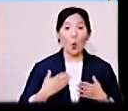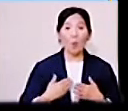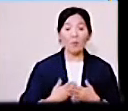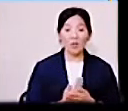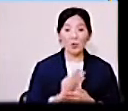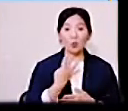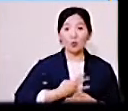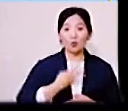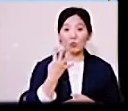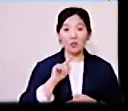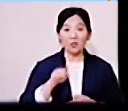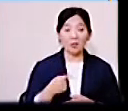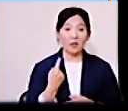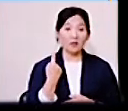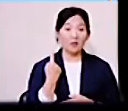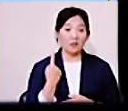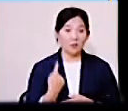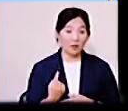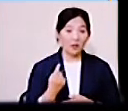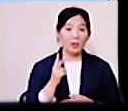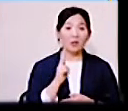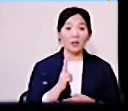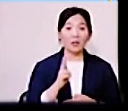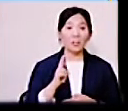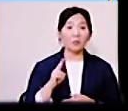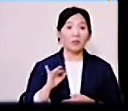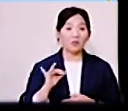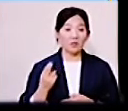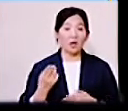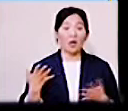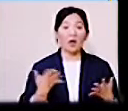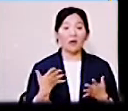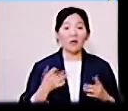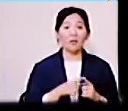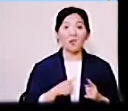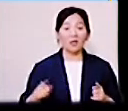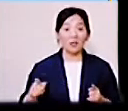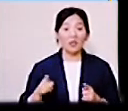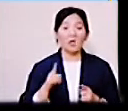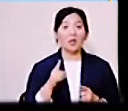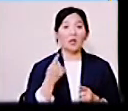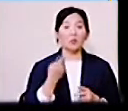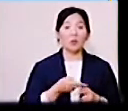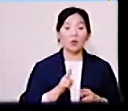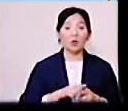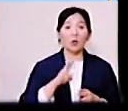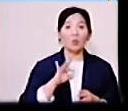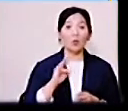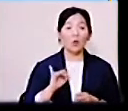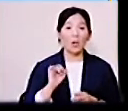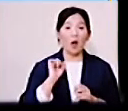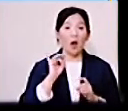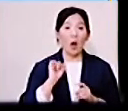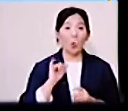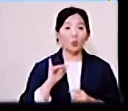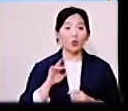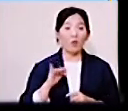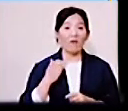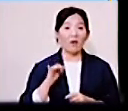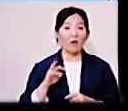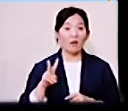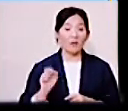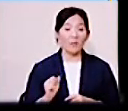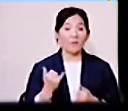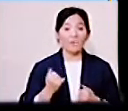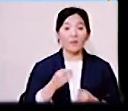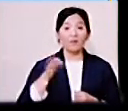нас 44,1 кГц. Какова длительность звучания моноаудиофайла? Давайте